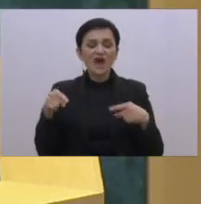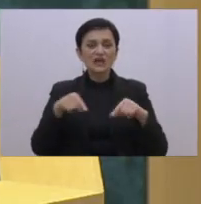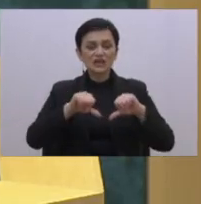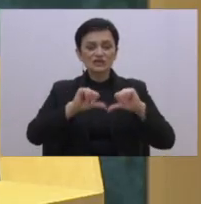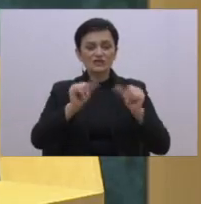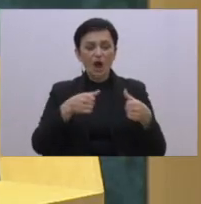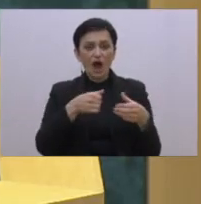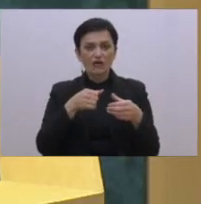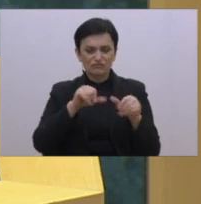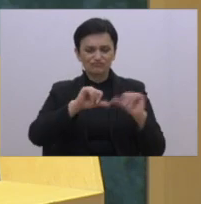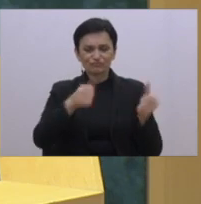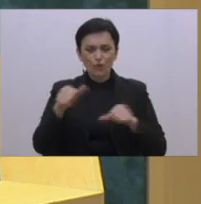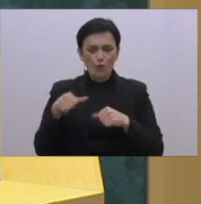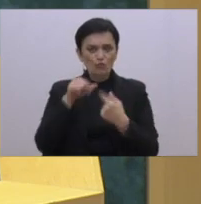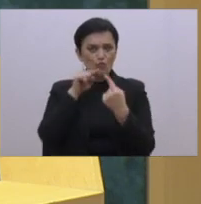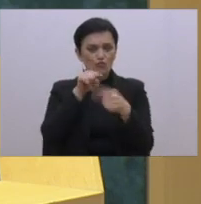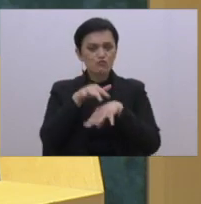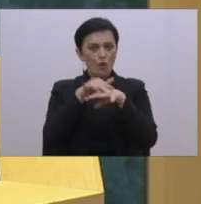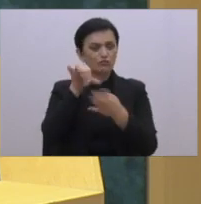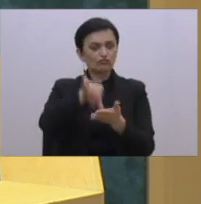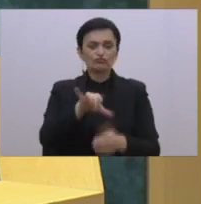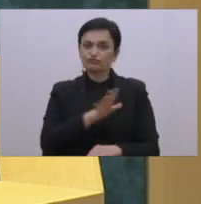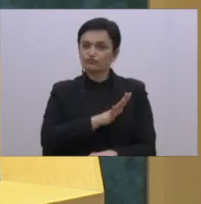კონფიგურაციით ბოიკოტი გამოუცხადა და არ დასწრებია.